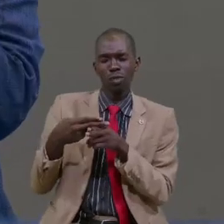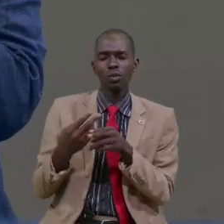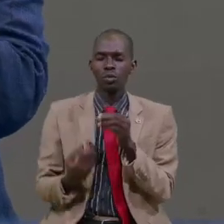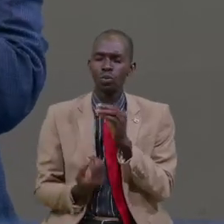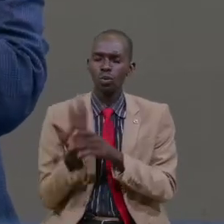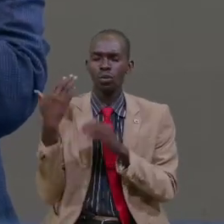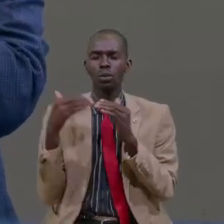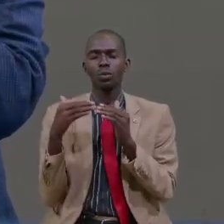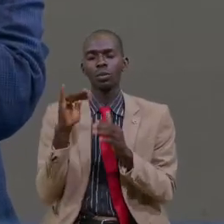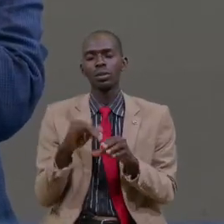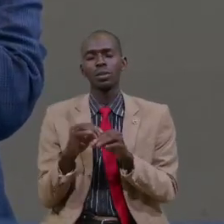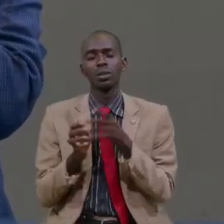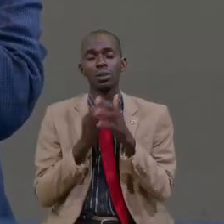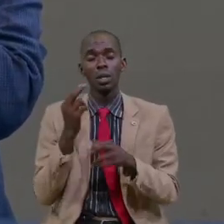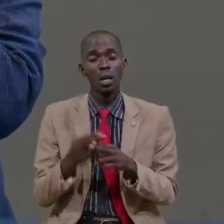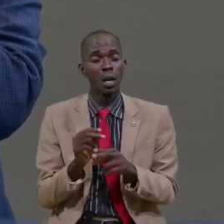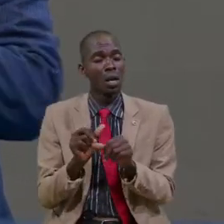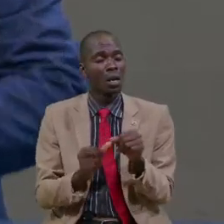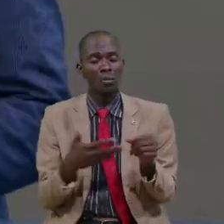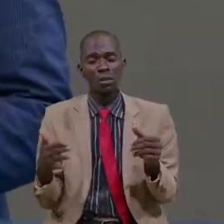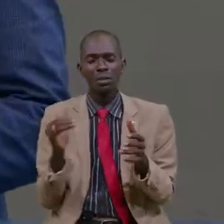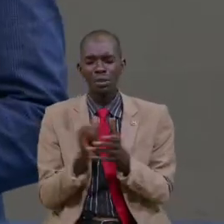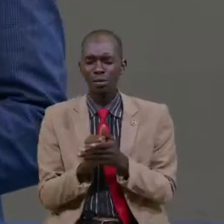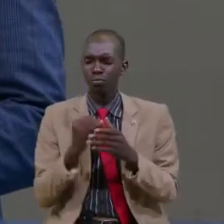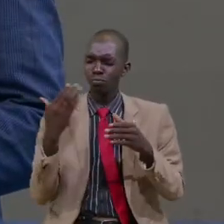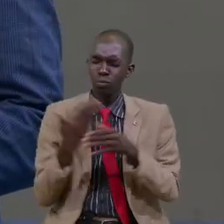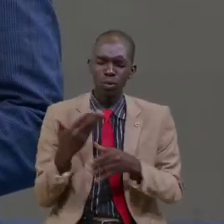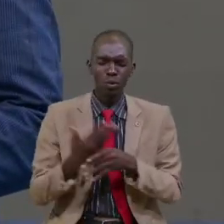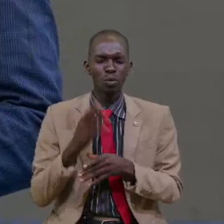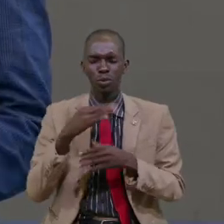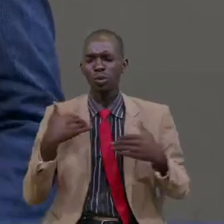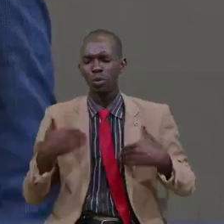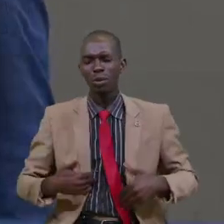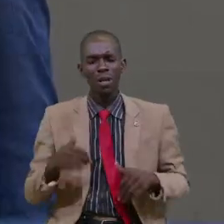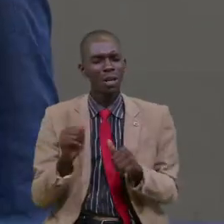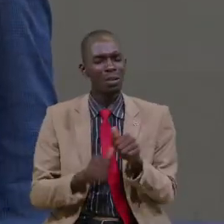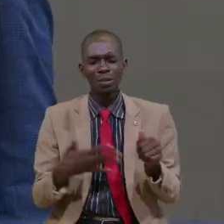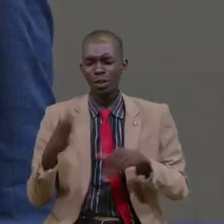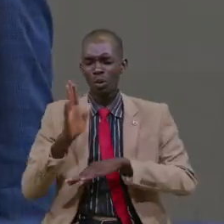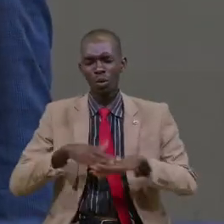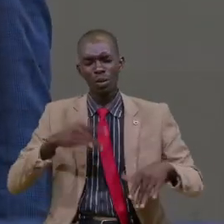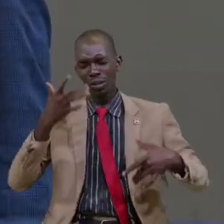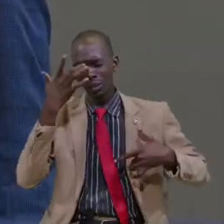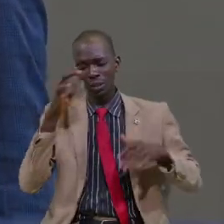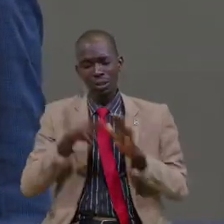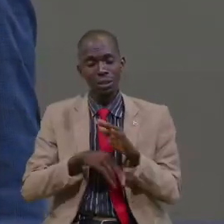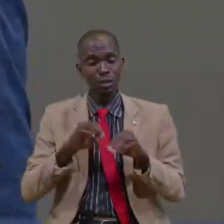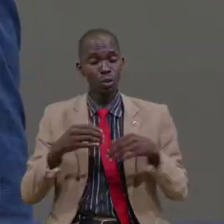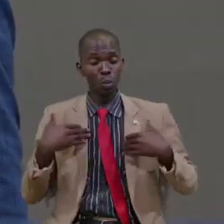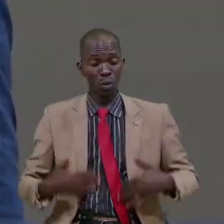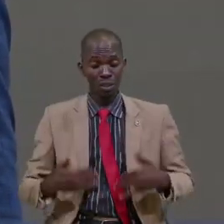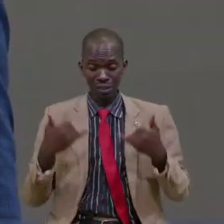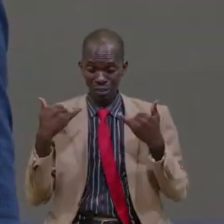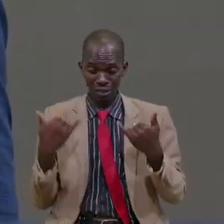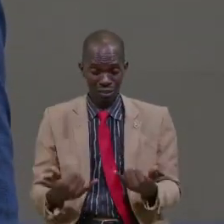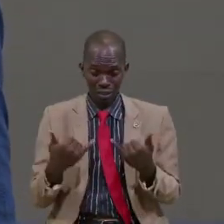pousse maintenant. Et tout ce qui tourmente ton corps, tout ce qui est appelé malade dans ton corps,